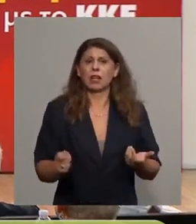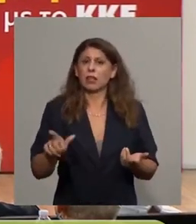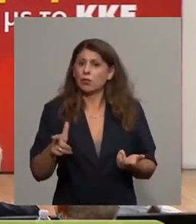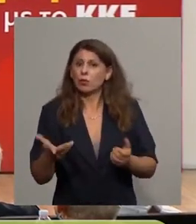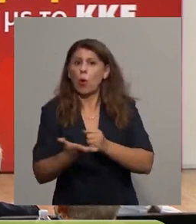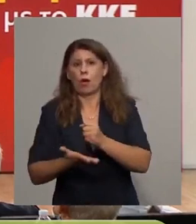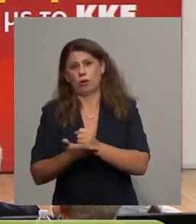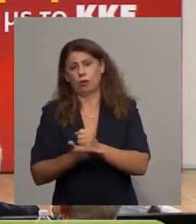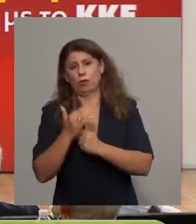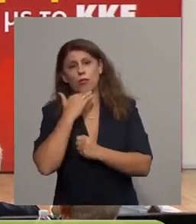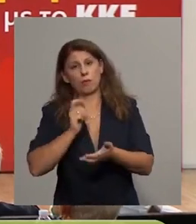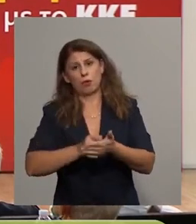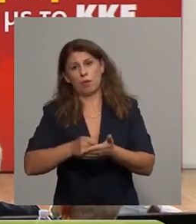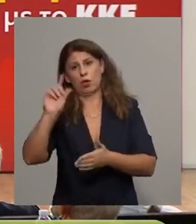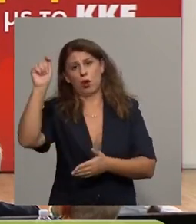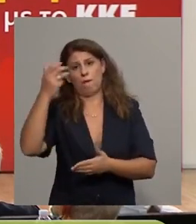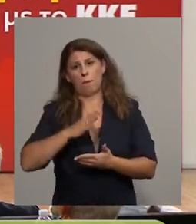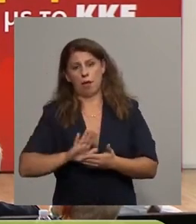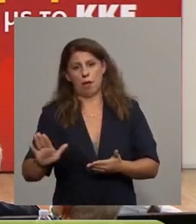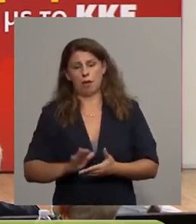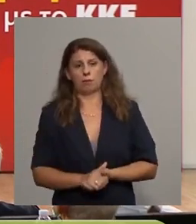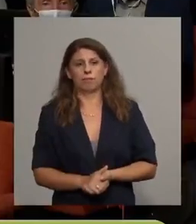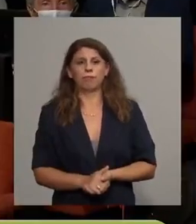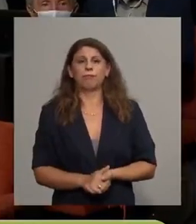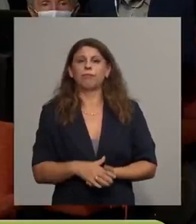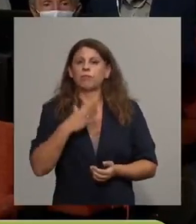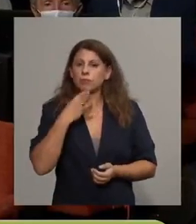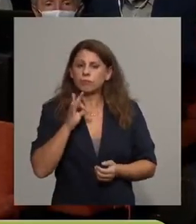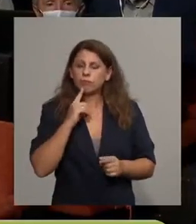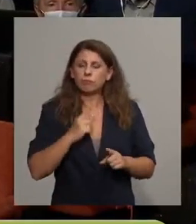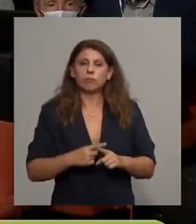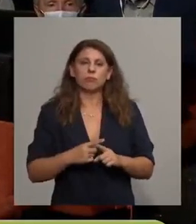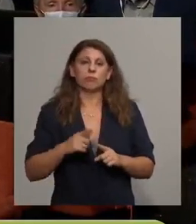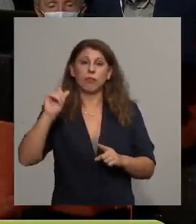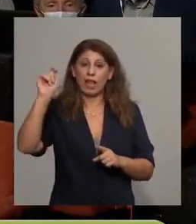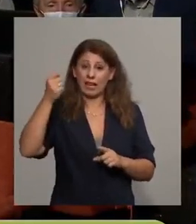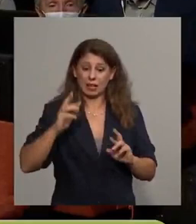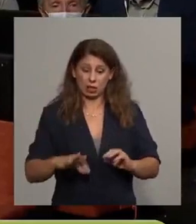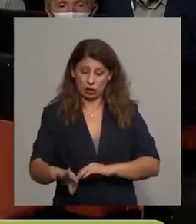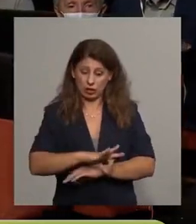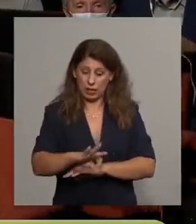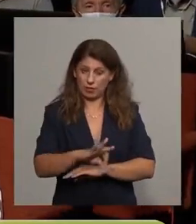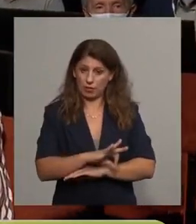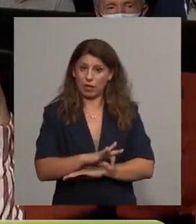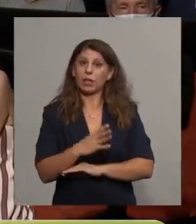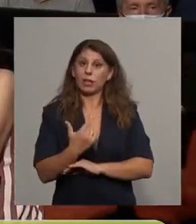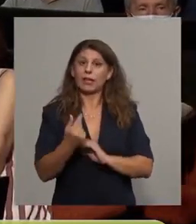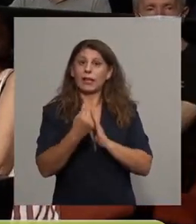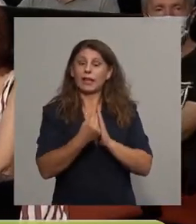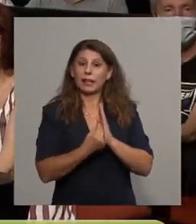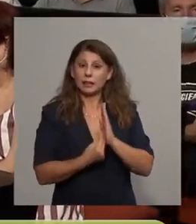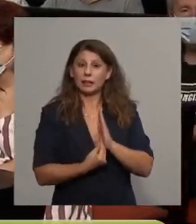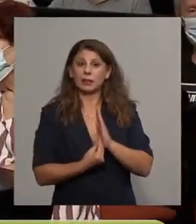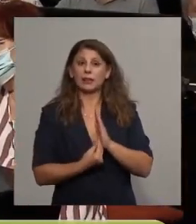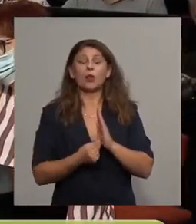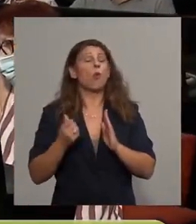φτωχούς αγρότες. Ο λόγος είναι απλός. Ο ενεργειακός σχεδιασμός γίνεται με κριτήριο